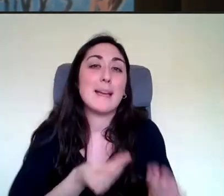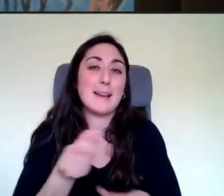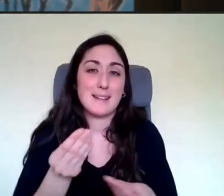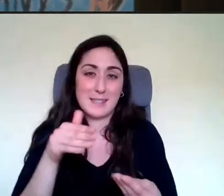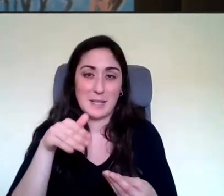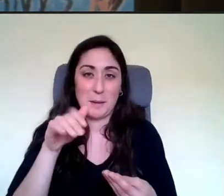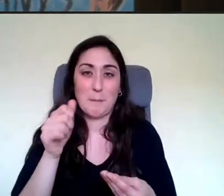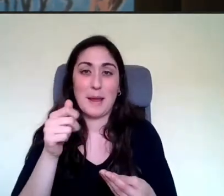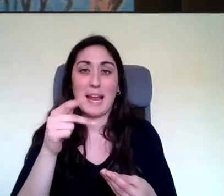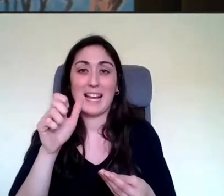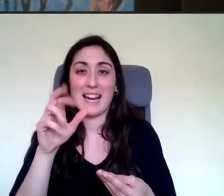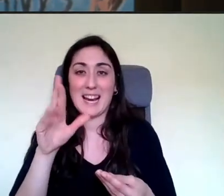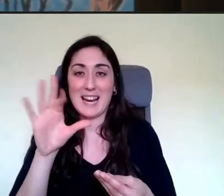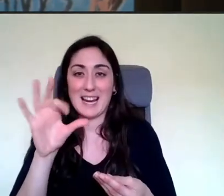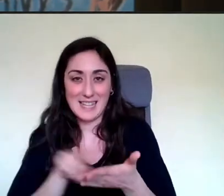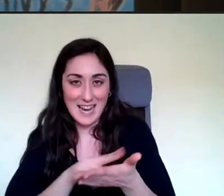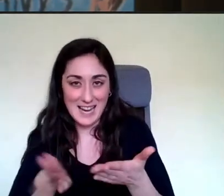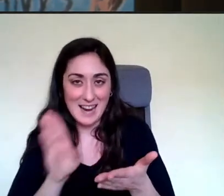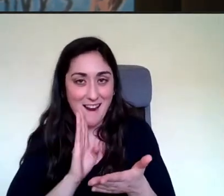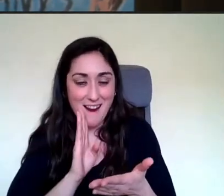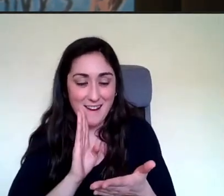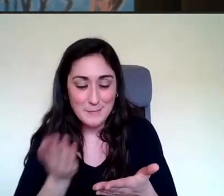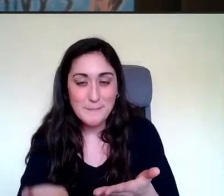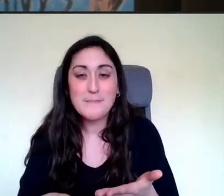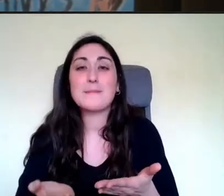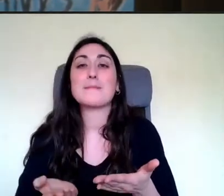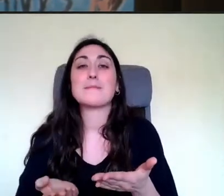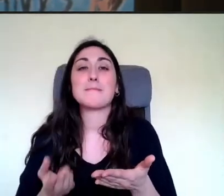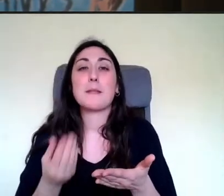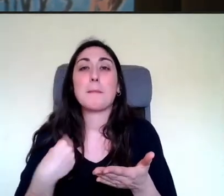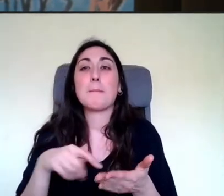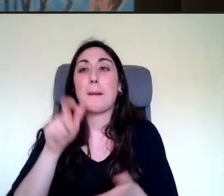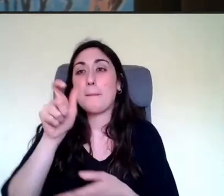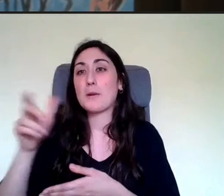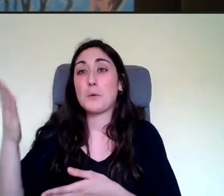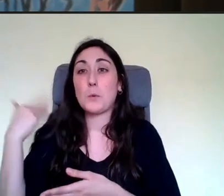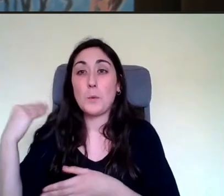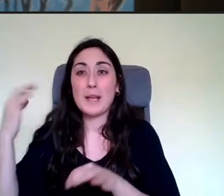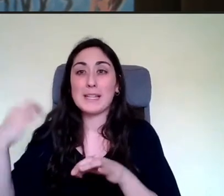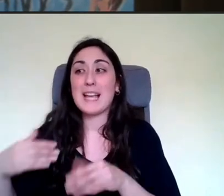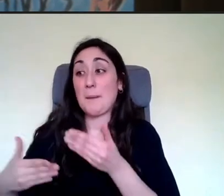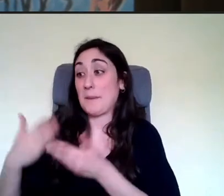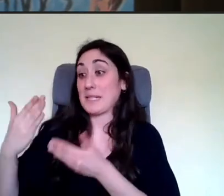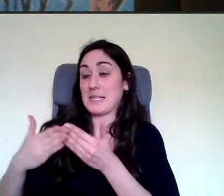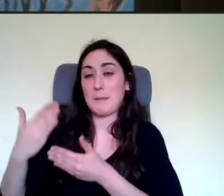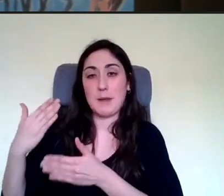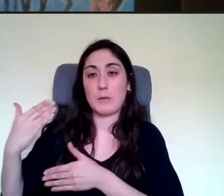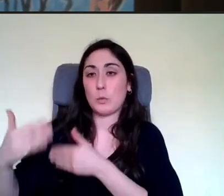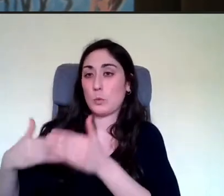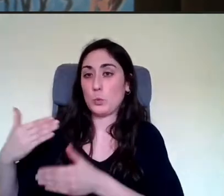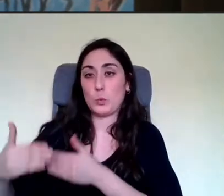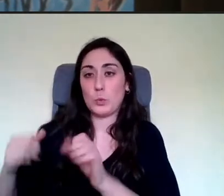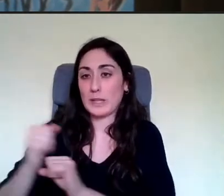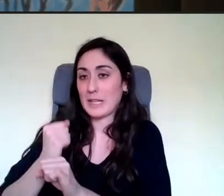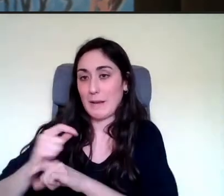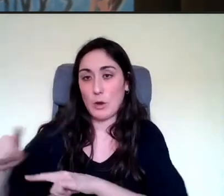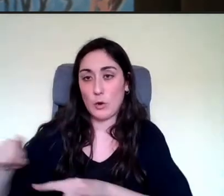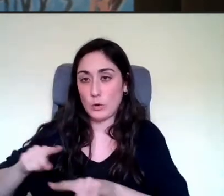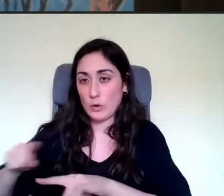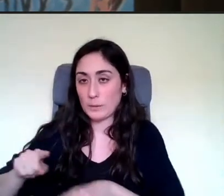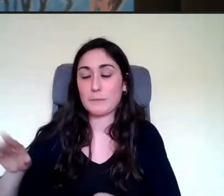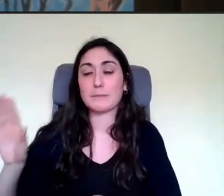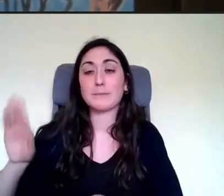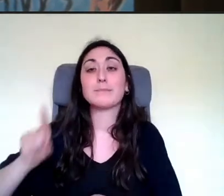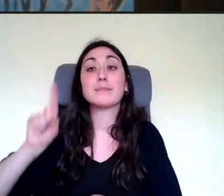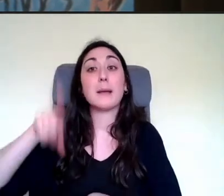congrés han estat les persones que han format des de l'inici part d'aquest comitè organitzador: la Beatriz